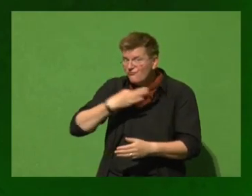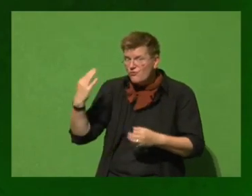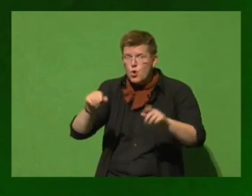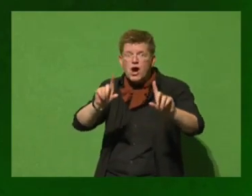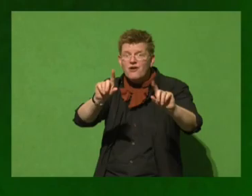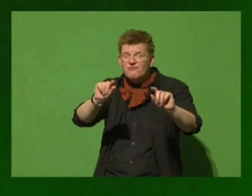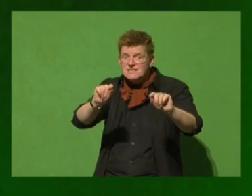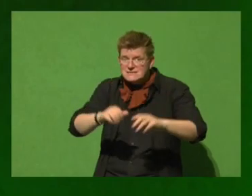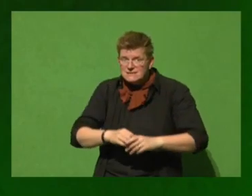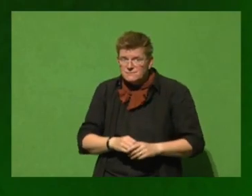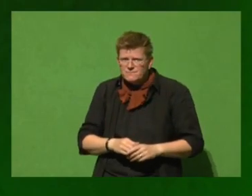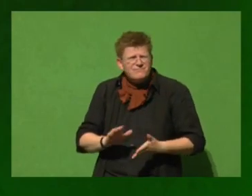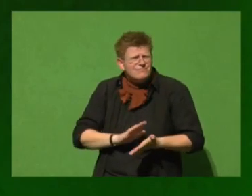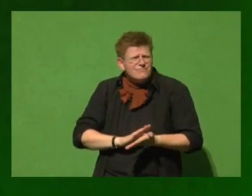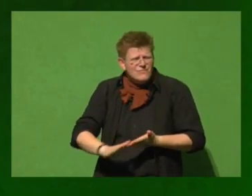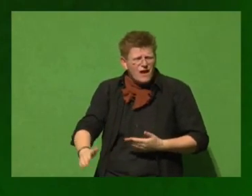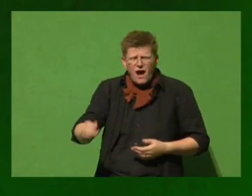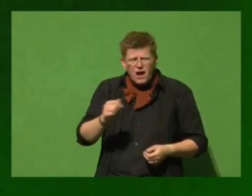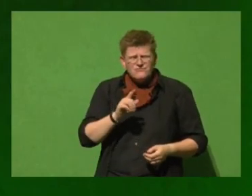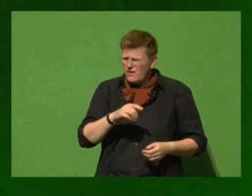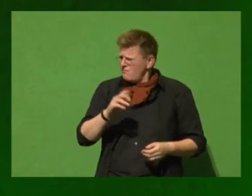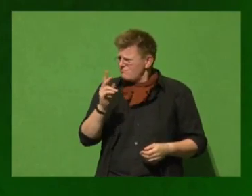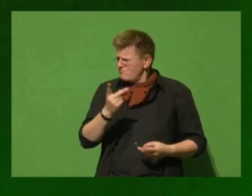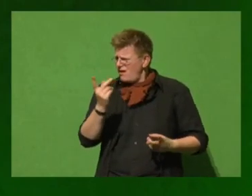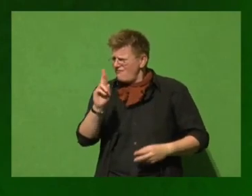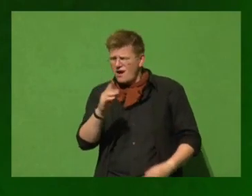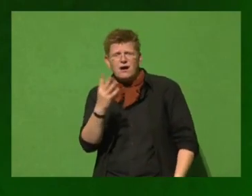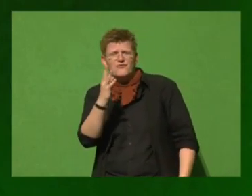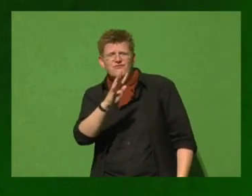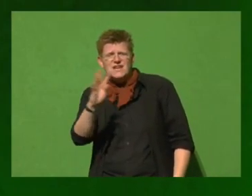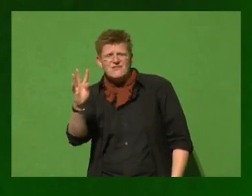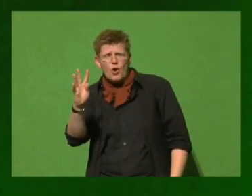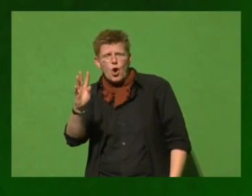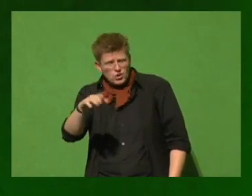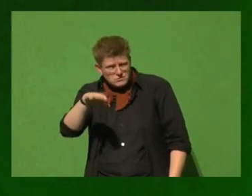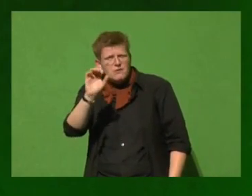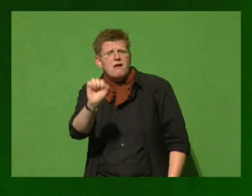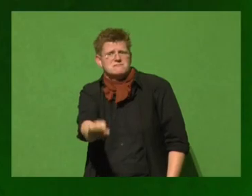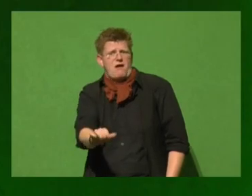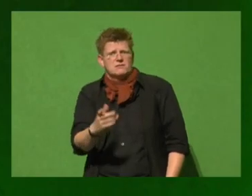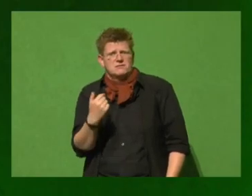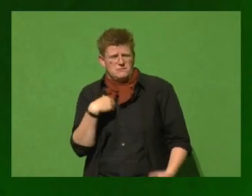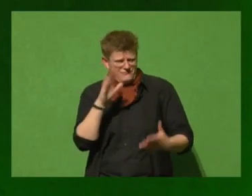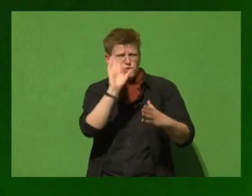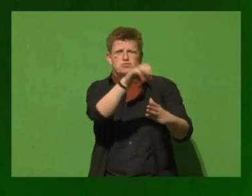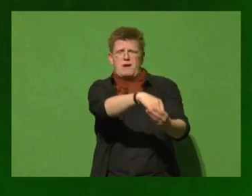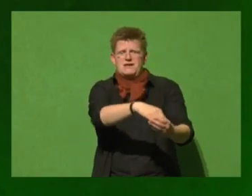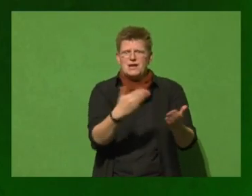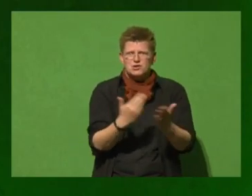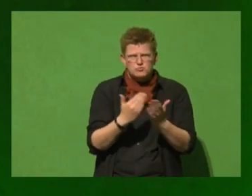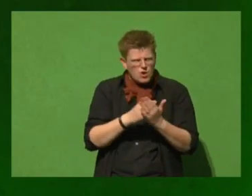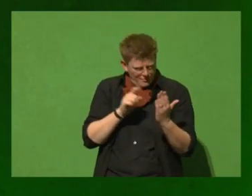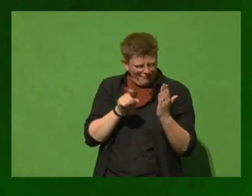4 Wochen anlasslos speichern, wo wir uns gerade aufhalten, wenn wir zum Beispiel unser Smartphone in der Hosentasche haben.